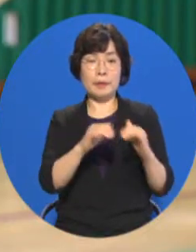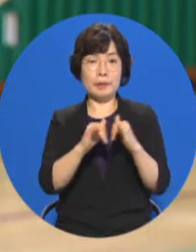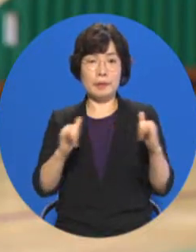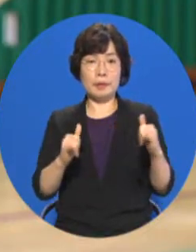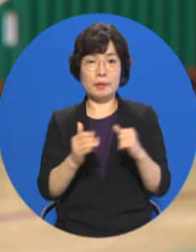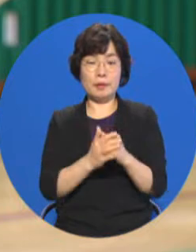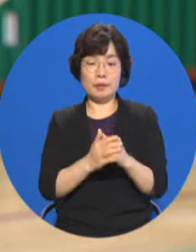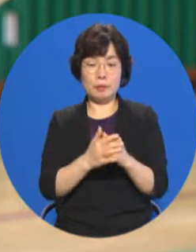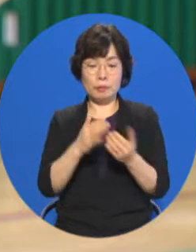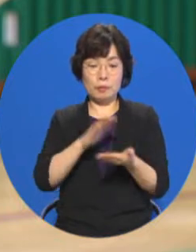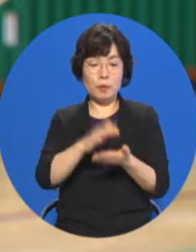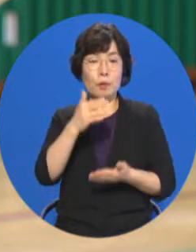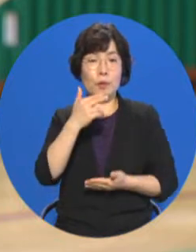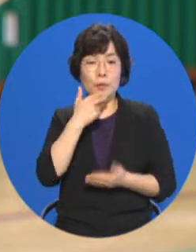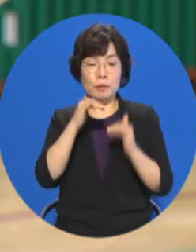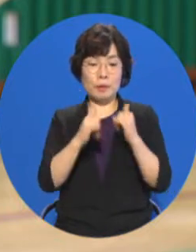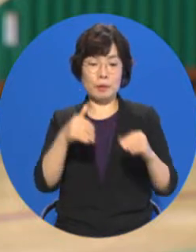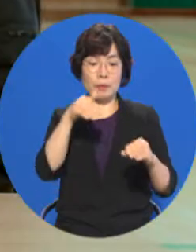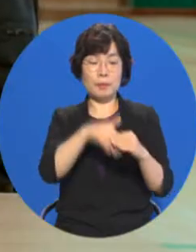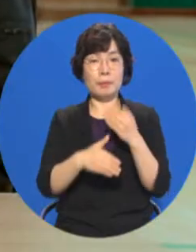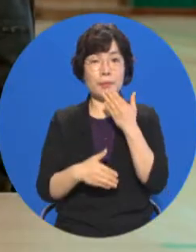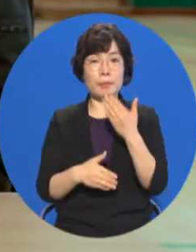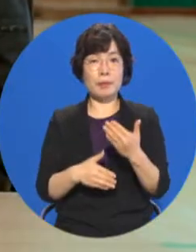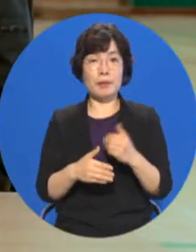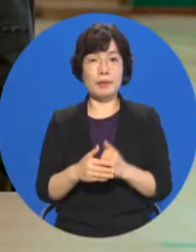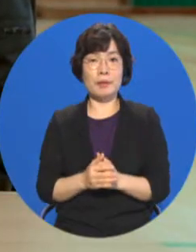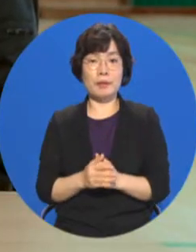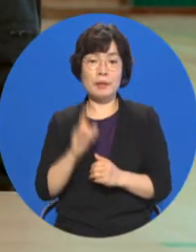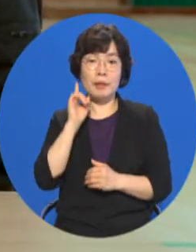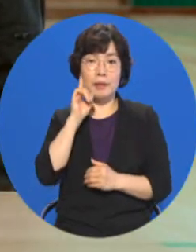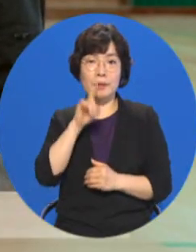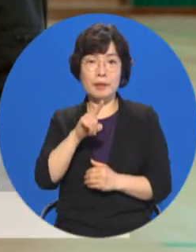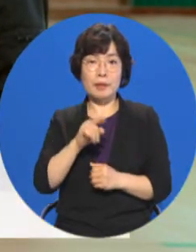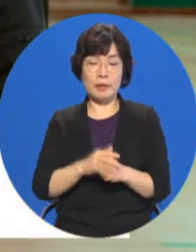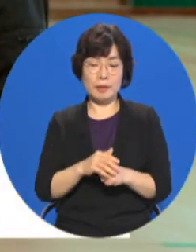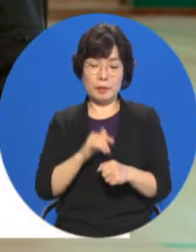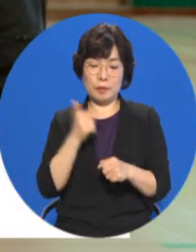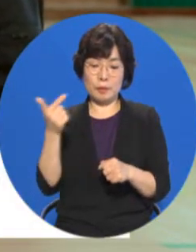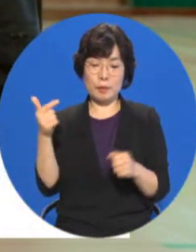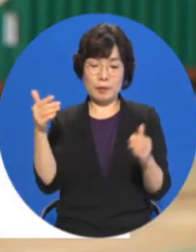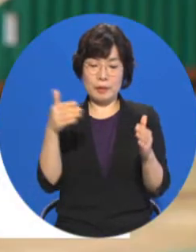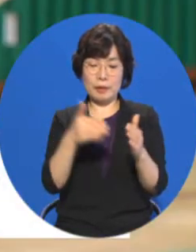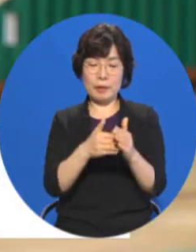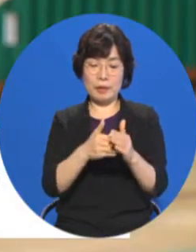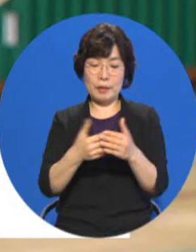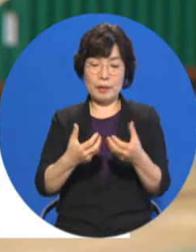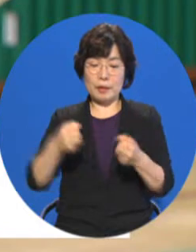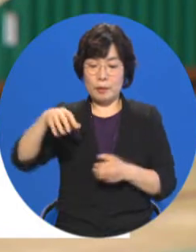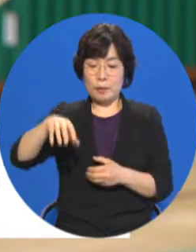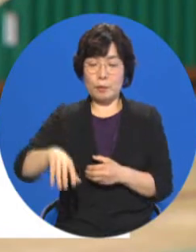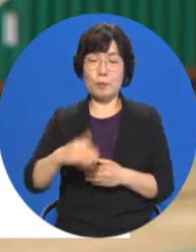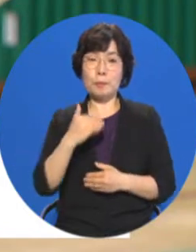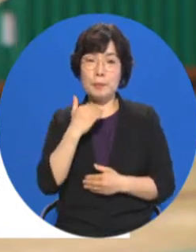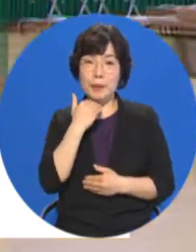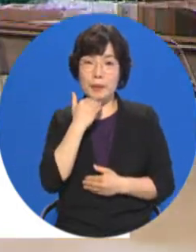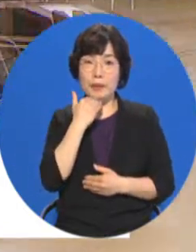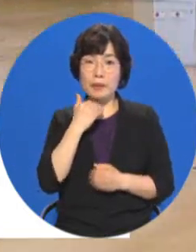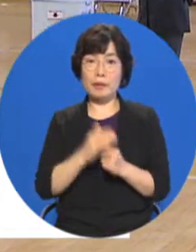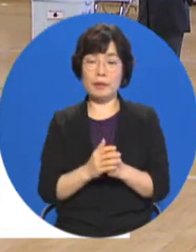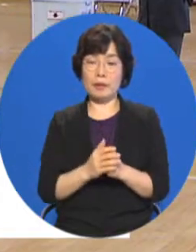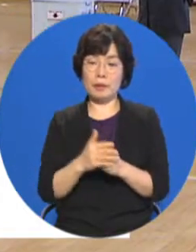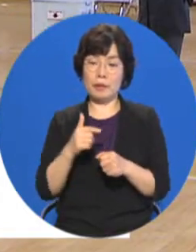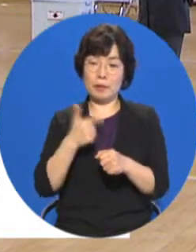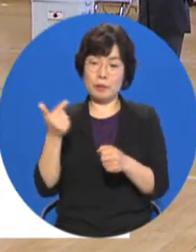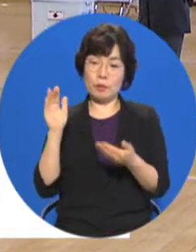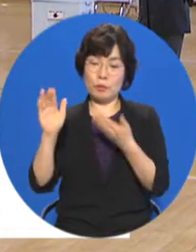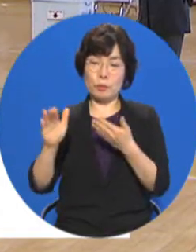무증상 잘되는 투표와 가능합니다 2분들은 매일 18시까지 별도의 장소에서 대기 하셨다가 18시